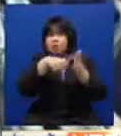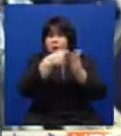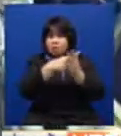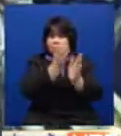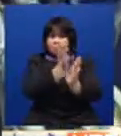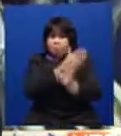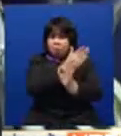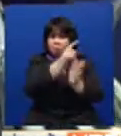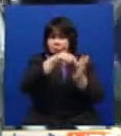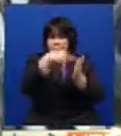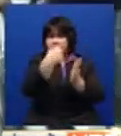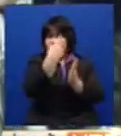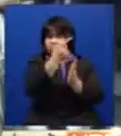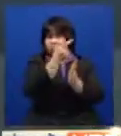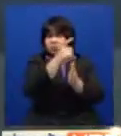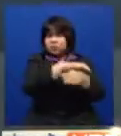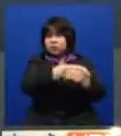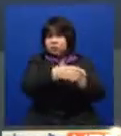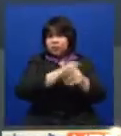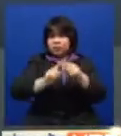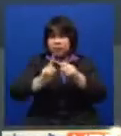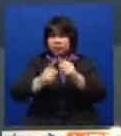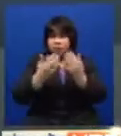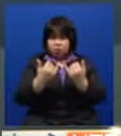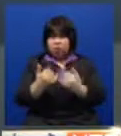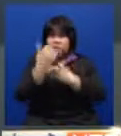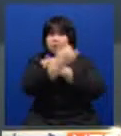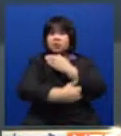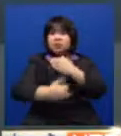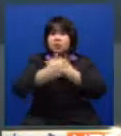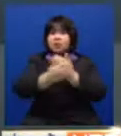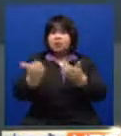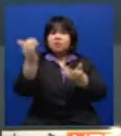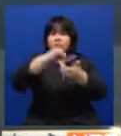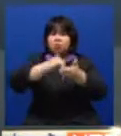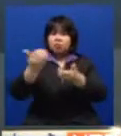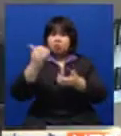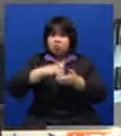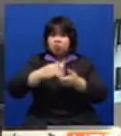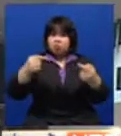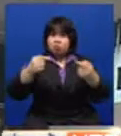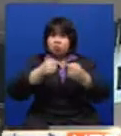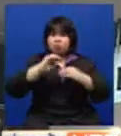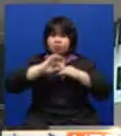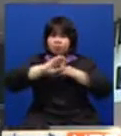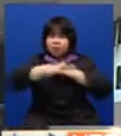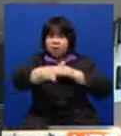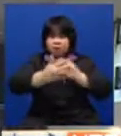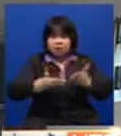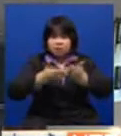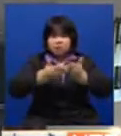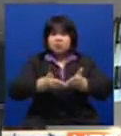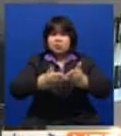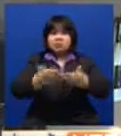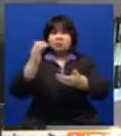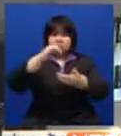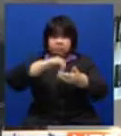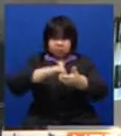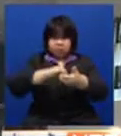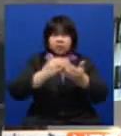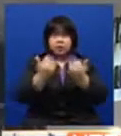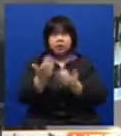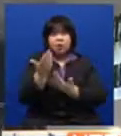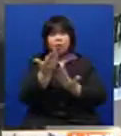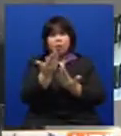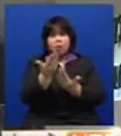คะรวมทั้งจะมีการร่วมมือระหว่างประเทศในด้านน้ำที่มีการทำประมงเพื่อแก้ไขปัญหานี้อย่างถาวรจึงขอให้สื่อมวล